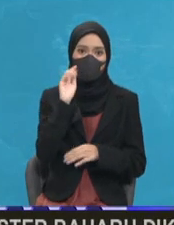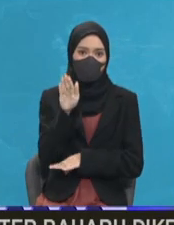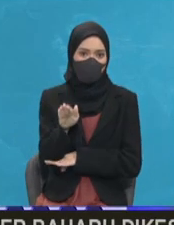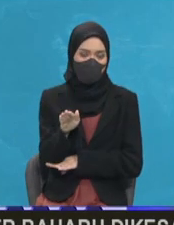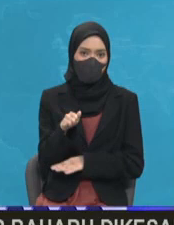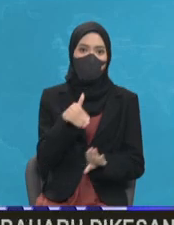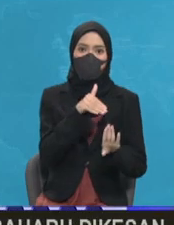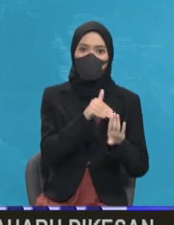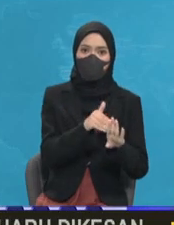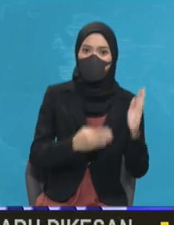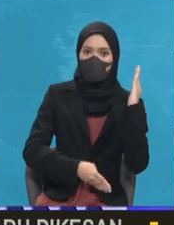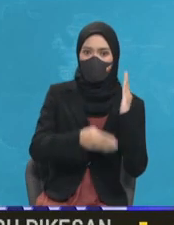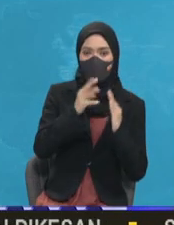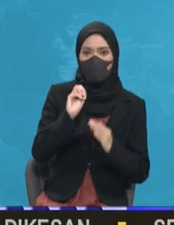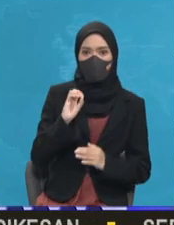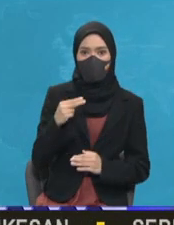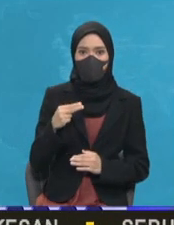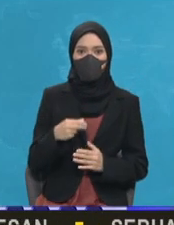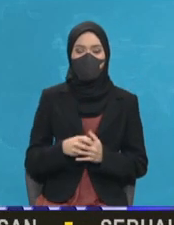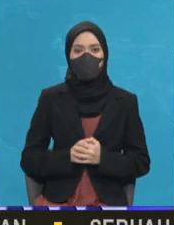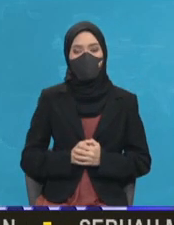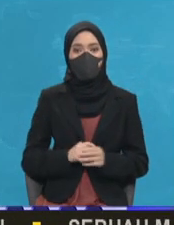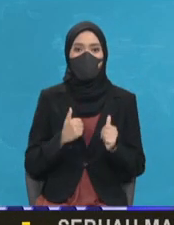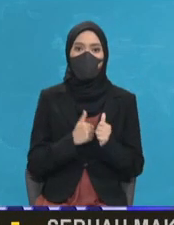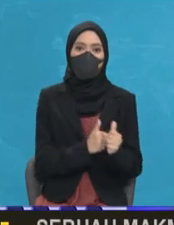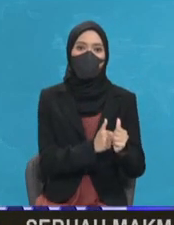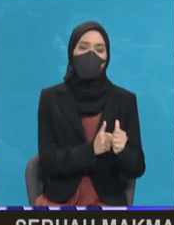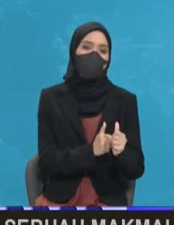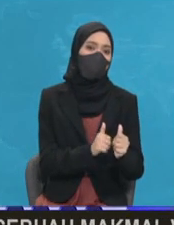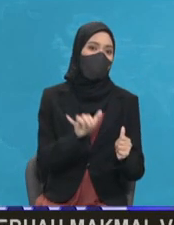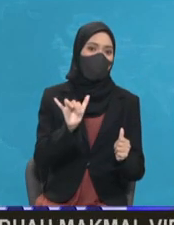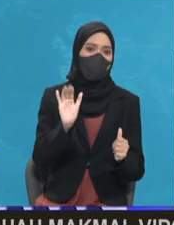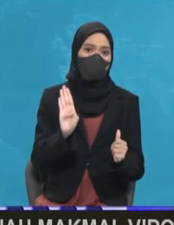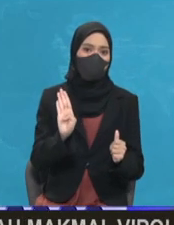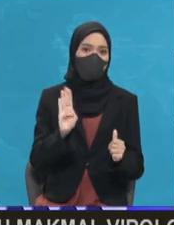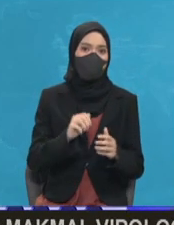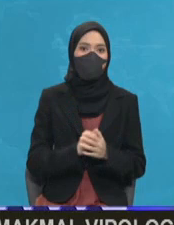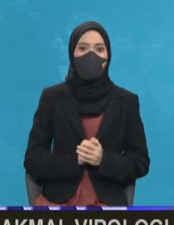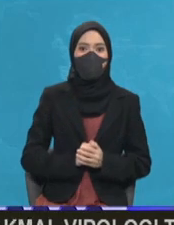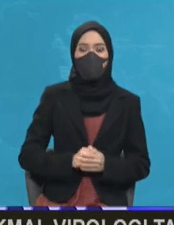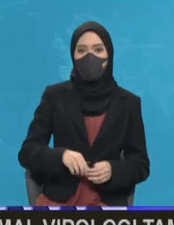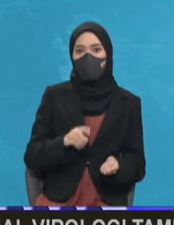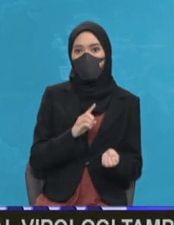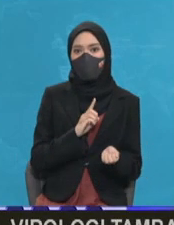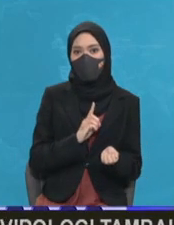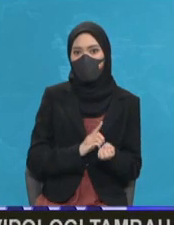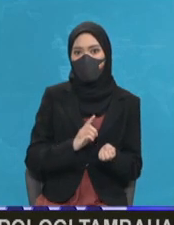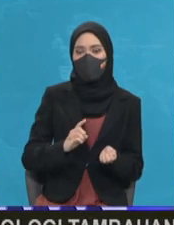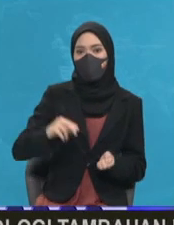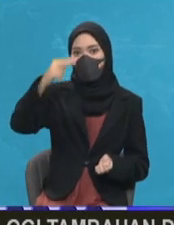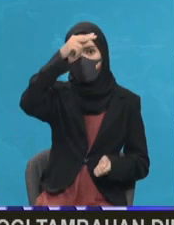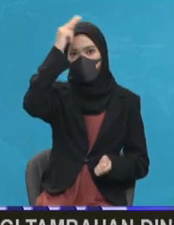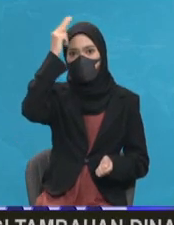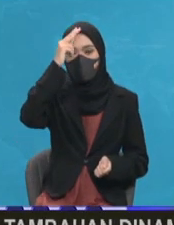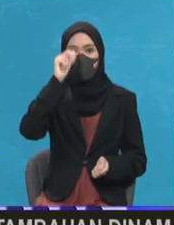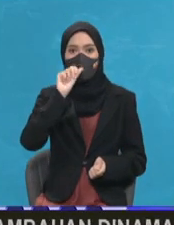tadi dewan al-afiah Kementerian Kesehatan menyertai sidang media tersebut yang berformat Dato seri Setia Doctor Awang